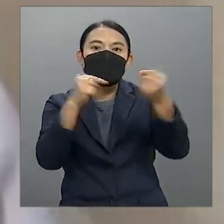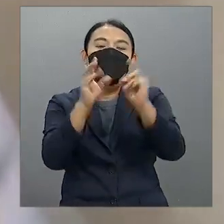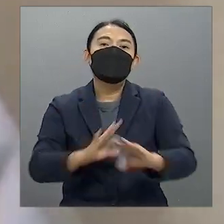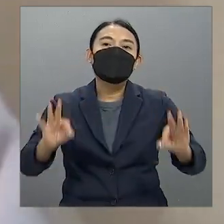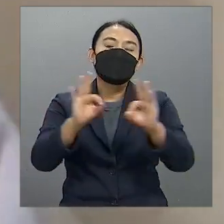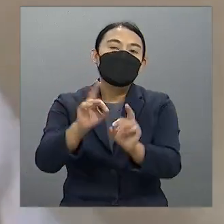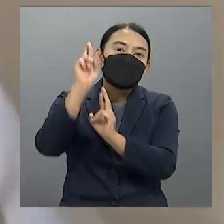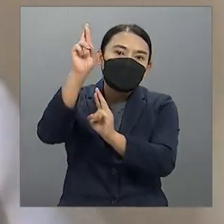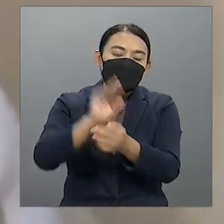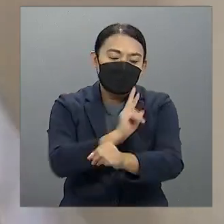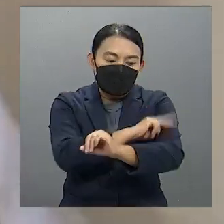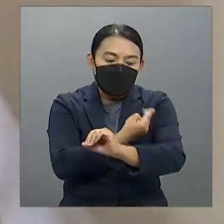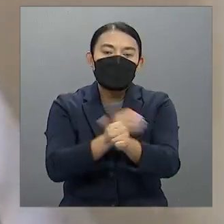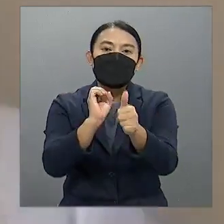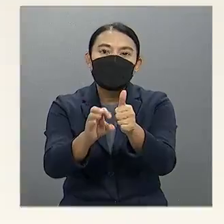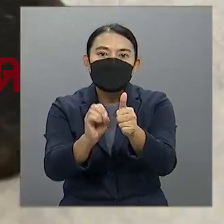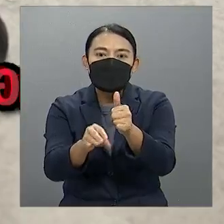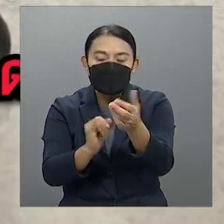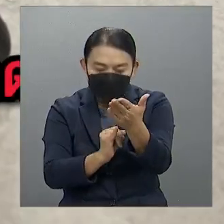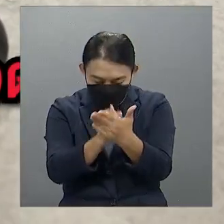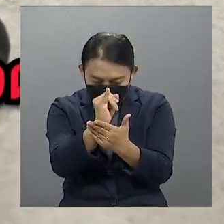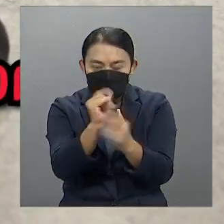ำที่ถูกต้องนะคะก็จะดีที่สุดค่ะ